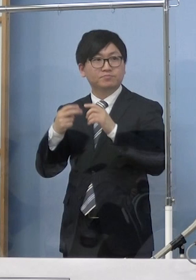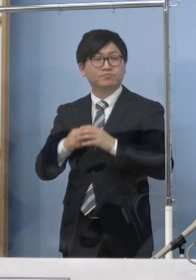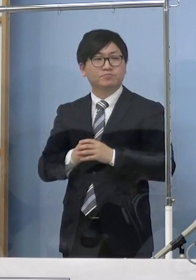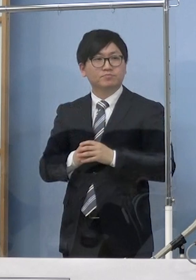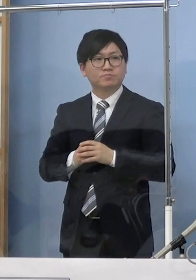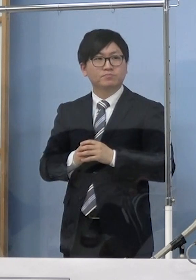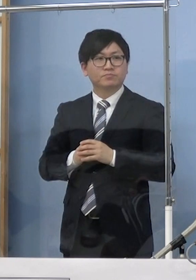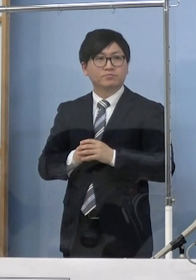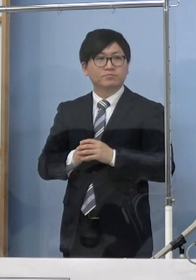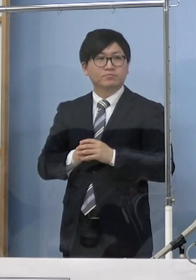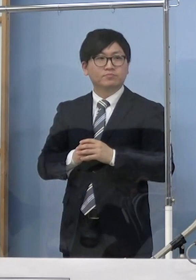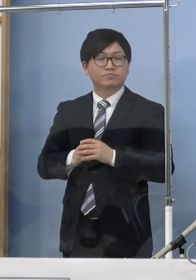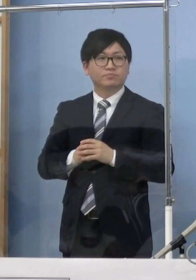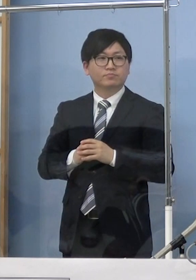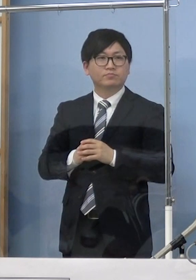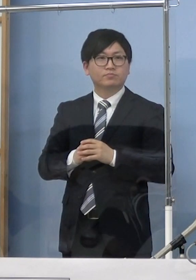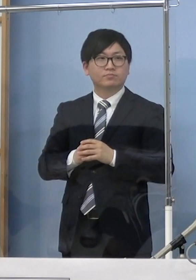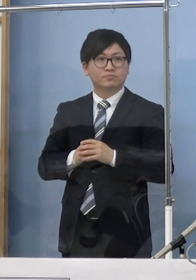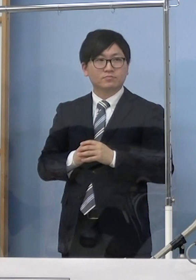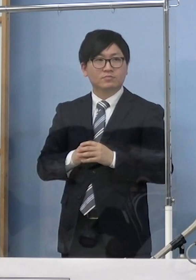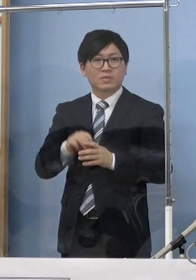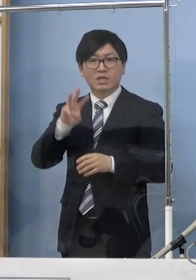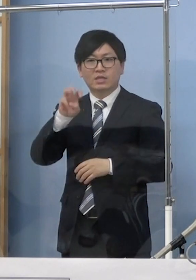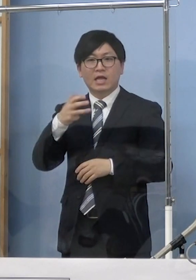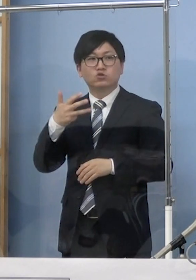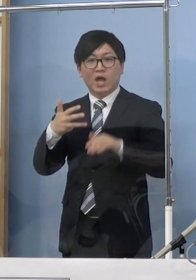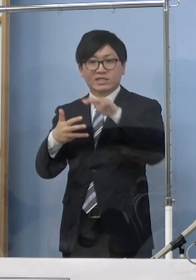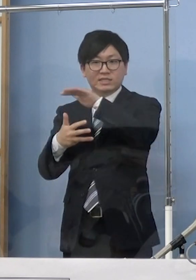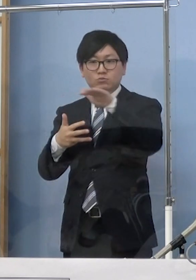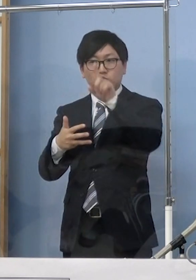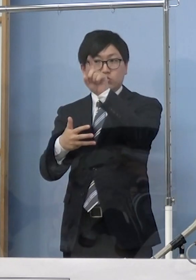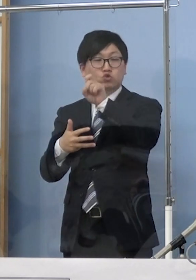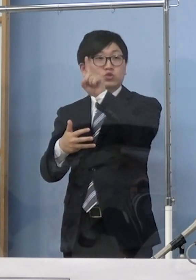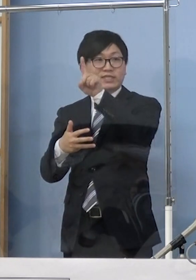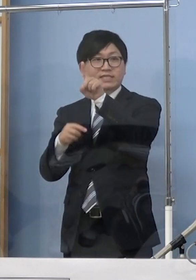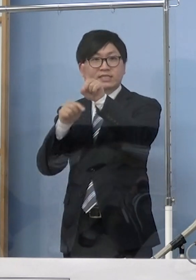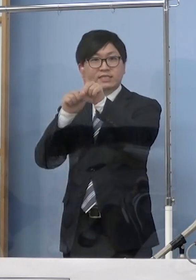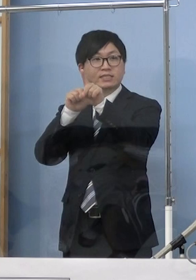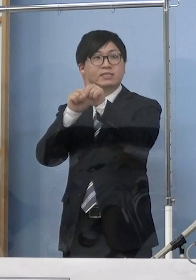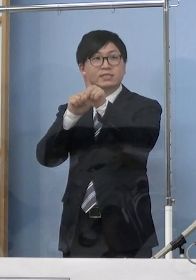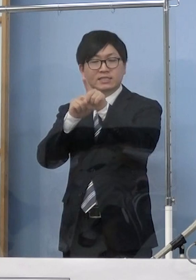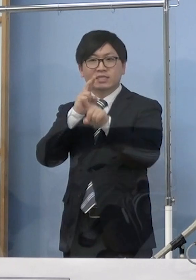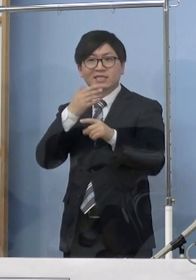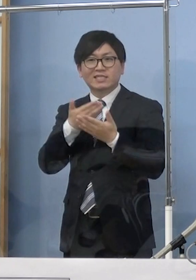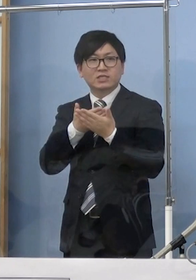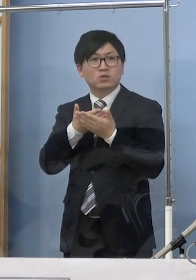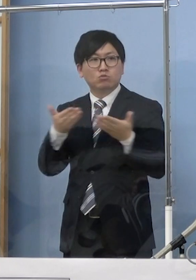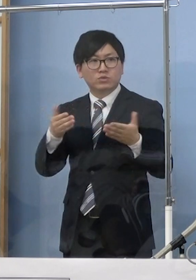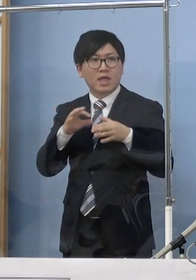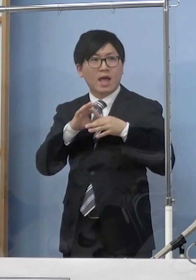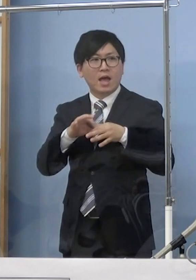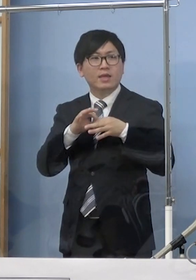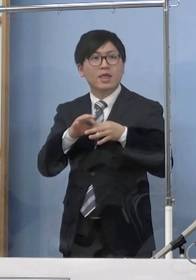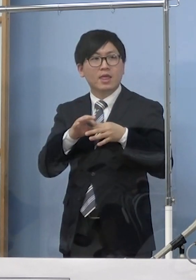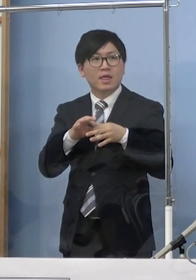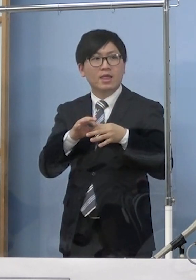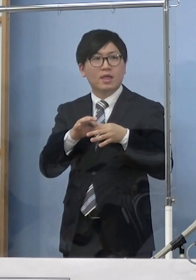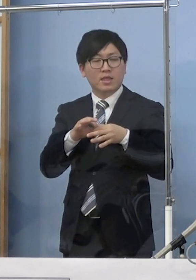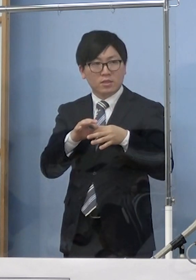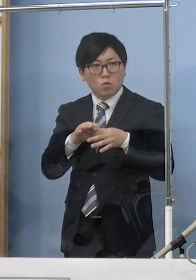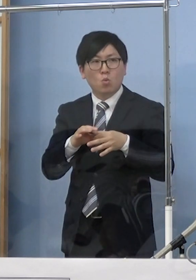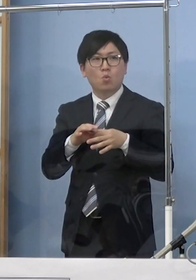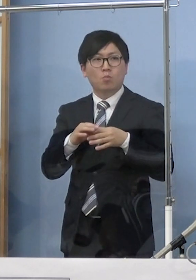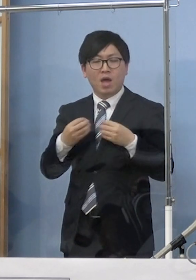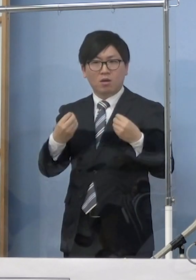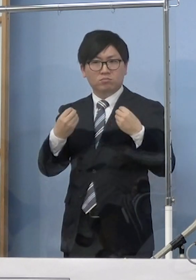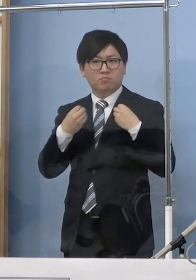つ38分の11名が飲食店関連、飲食店茨